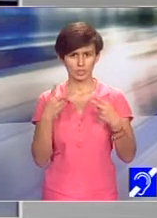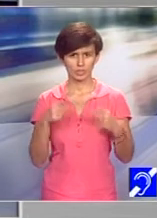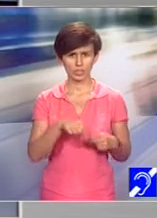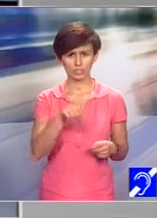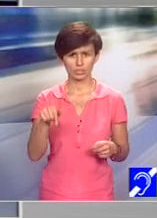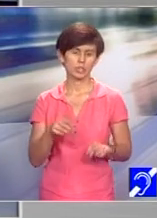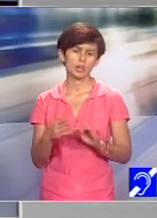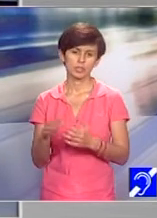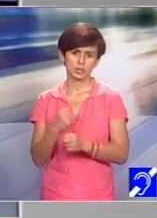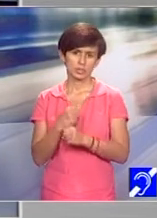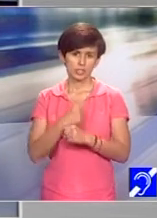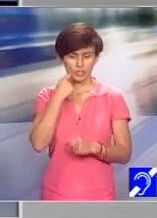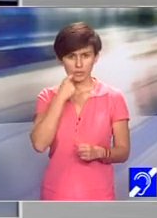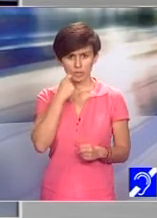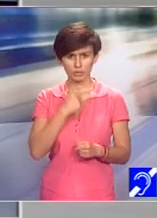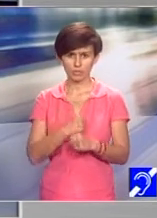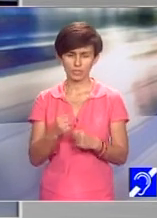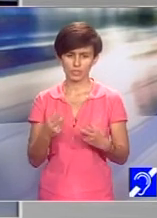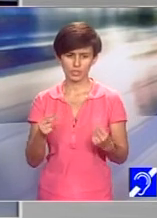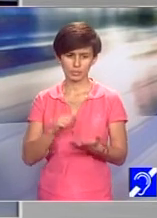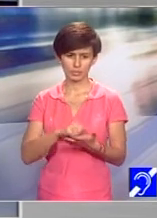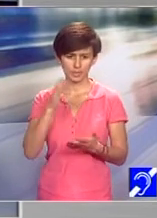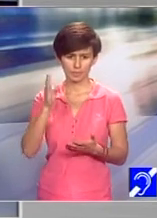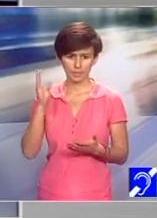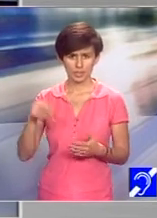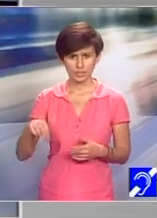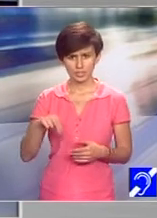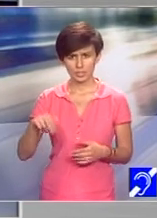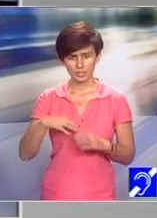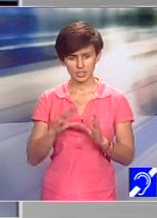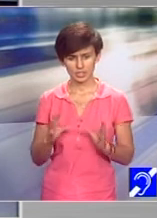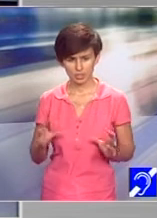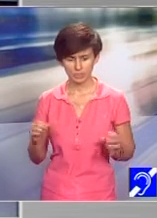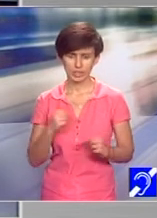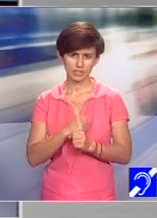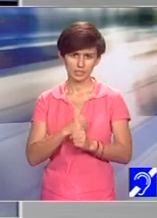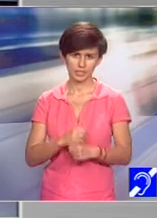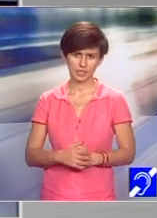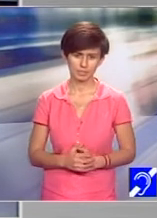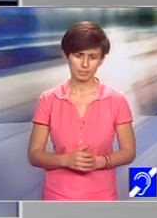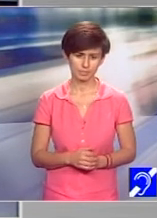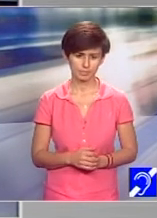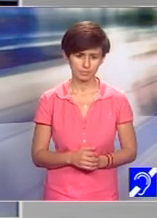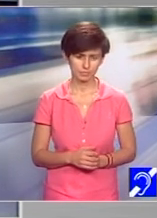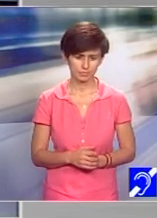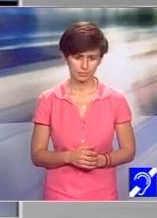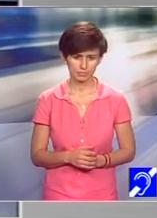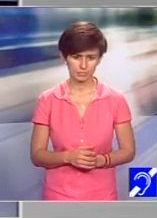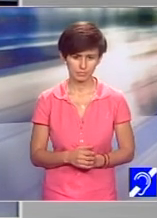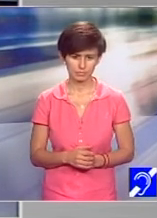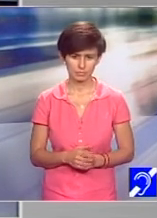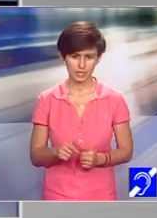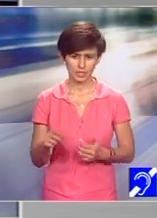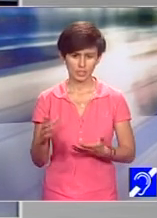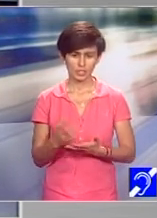început foarte multe biblioteci județene din România și nu numai județene să facă. Să adune comunitatea, oamenii valoroși